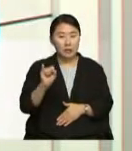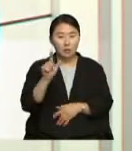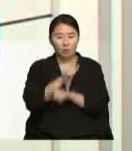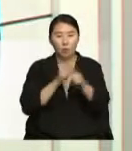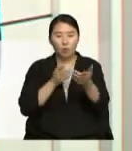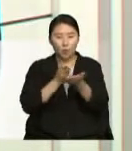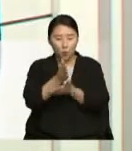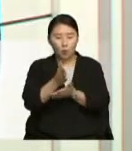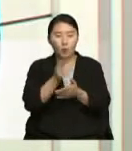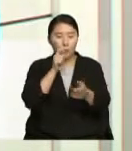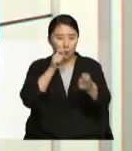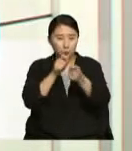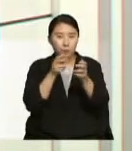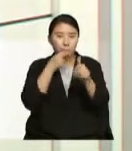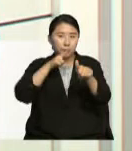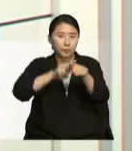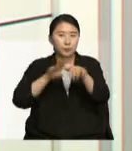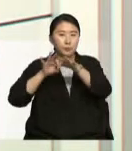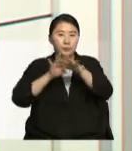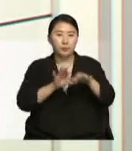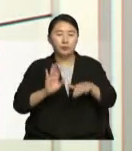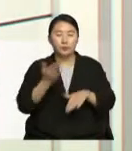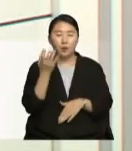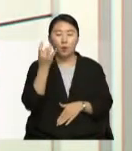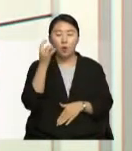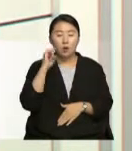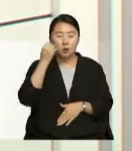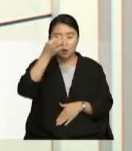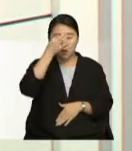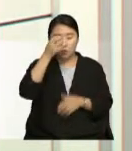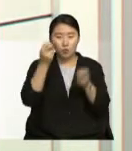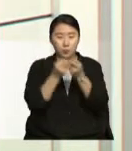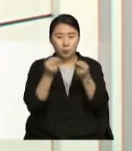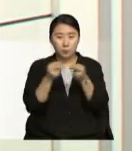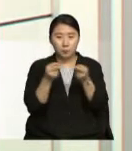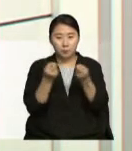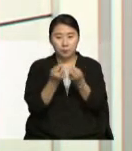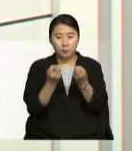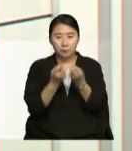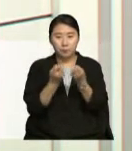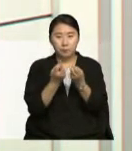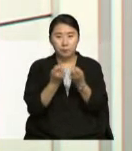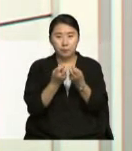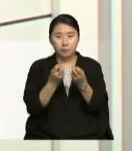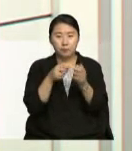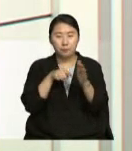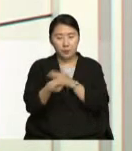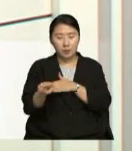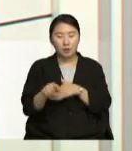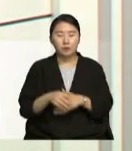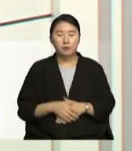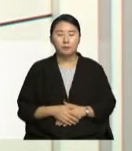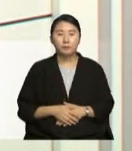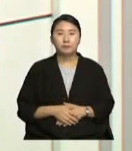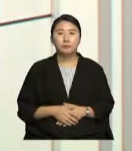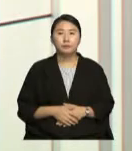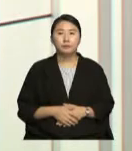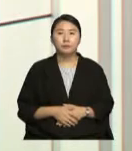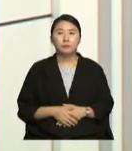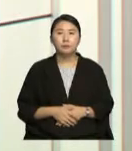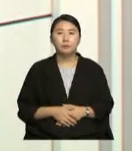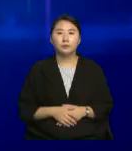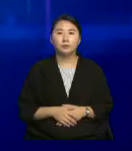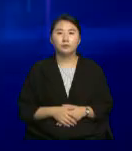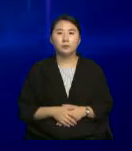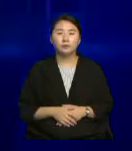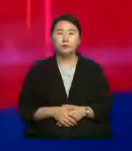개념을 접목한 시도가 이어지고 있는 건데요. 기존 예술 문법을 벗어난 현대 미술 작품들을 카메라에 담았습니다. 박영찬